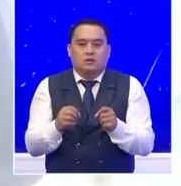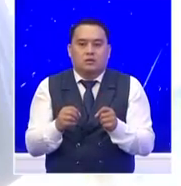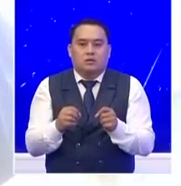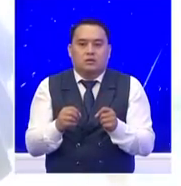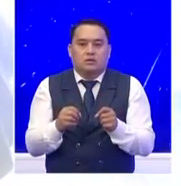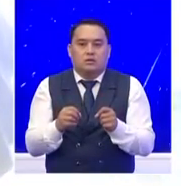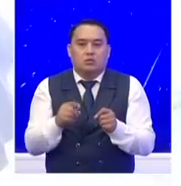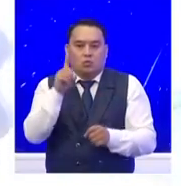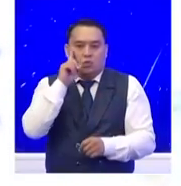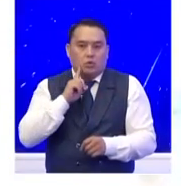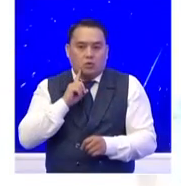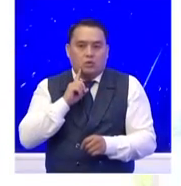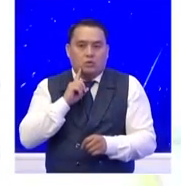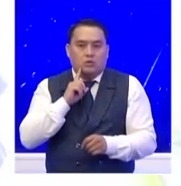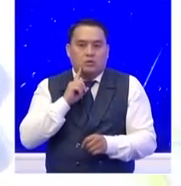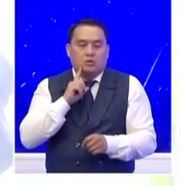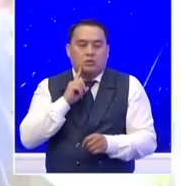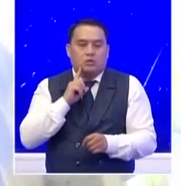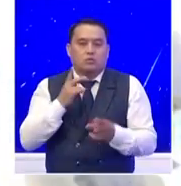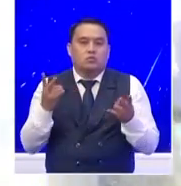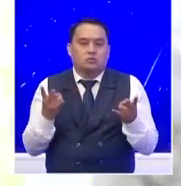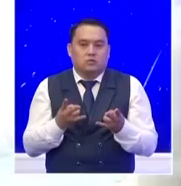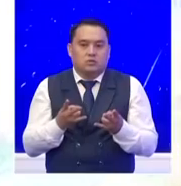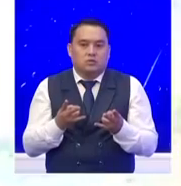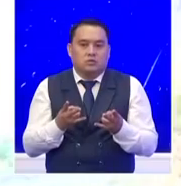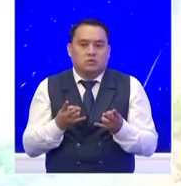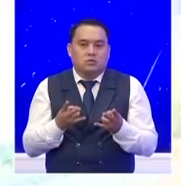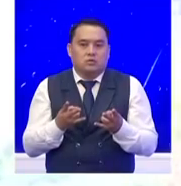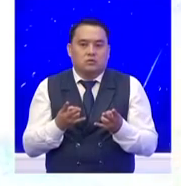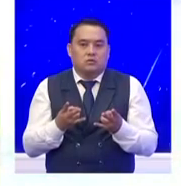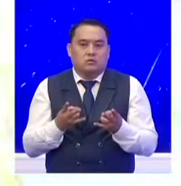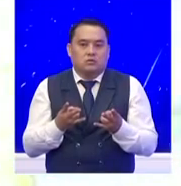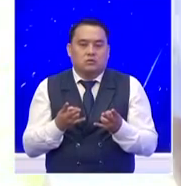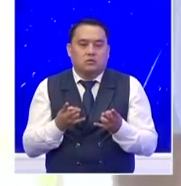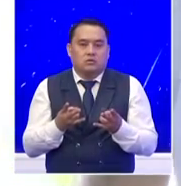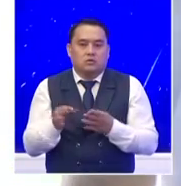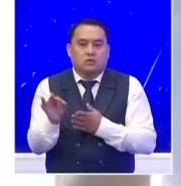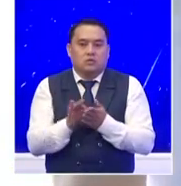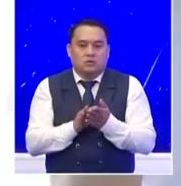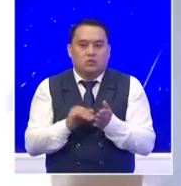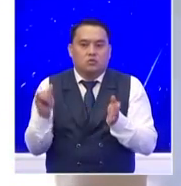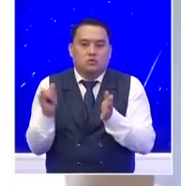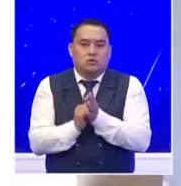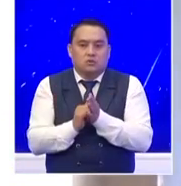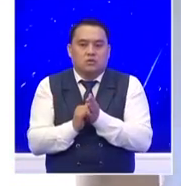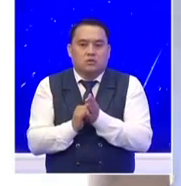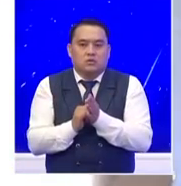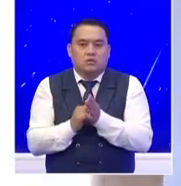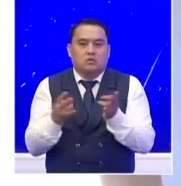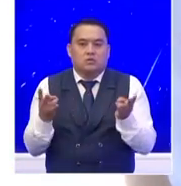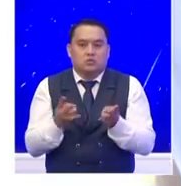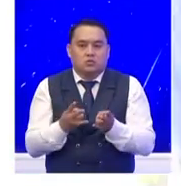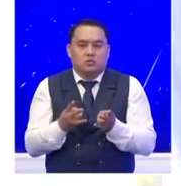Кіребесі удобно болады ғой, не түге беріп? Кішене, а? Қазір срочно порядке қоя беріңіз, мына жерге қоя салыңыз, жарай